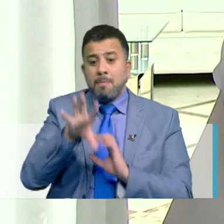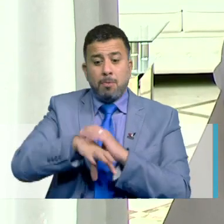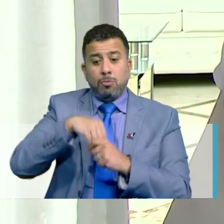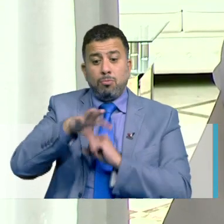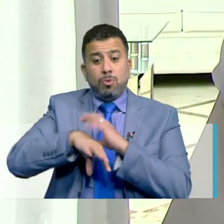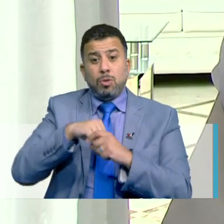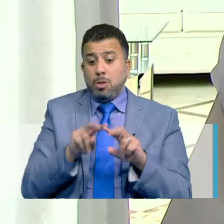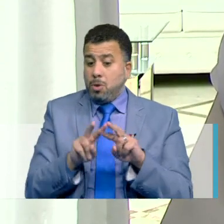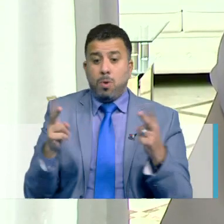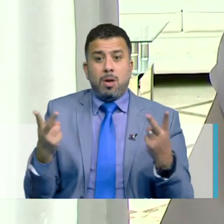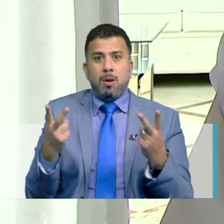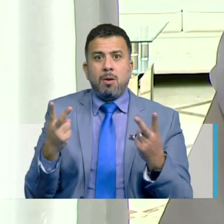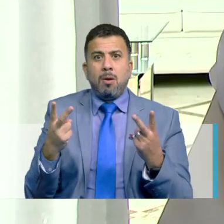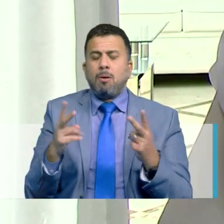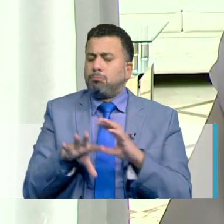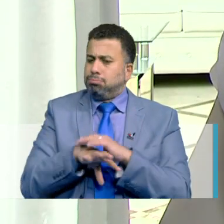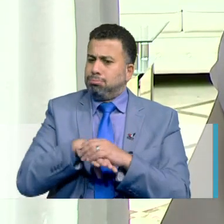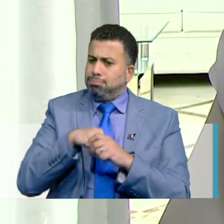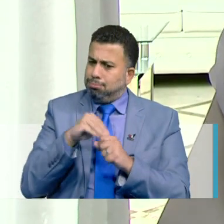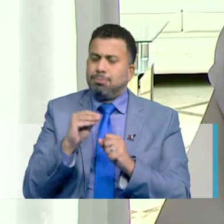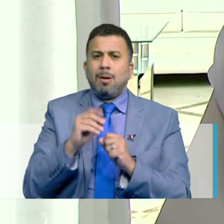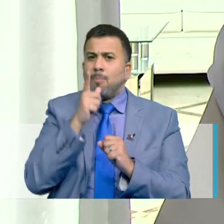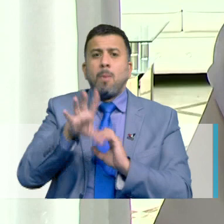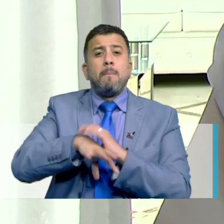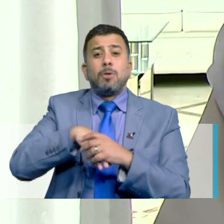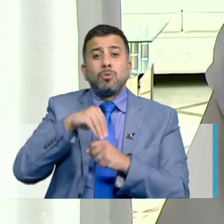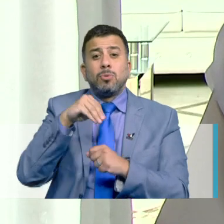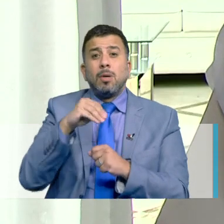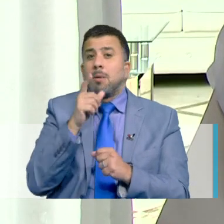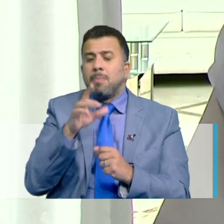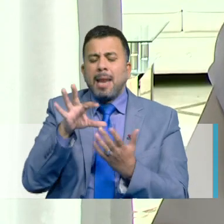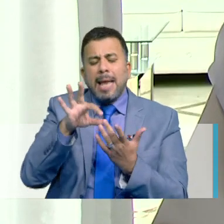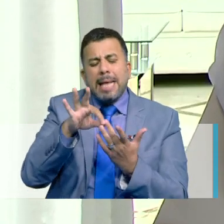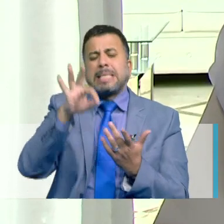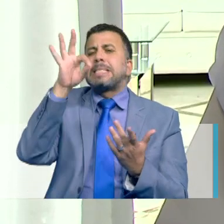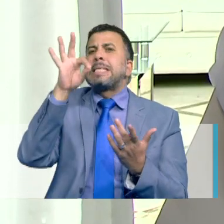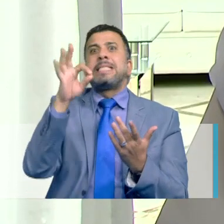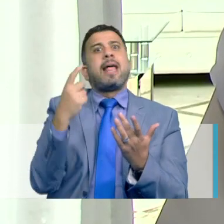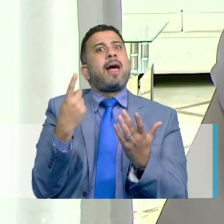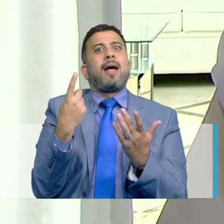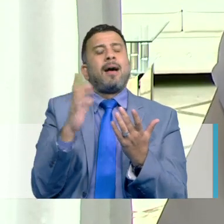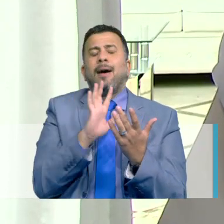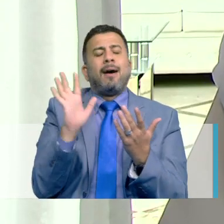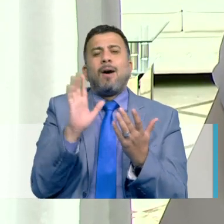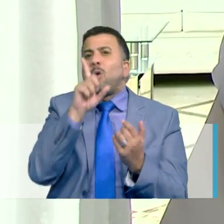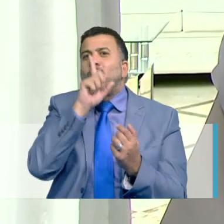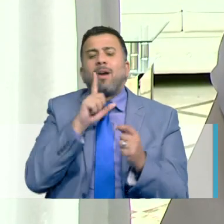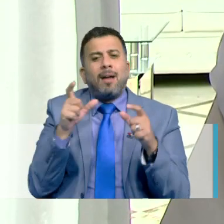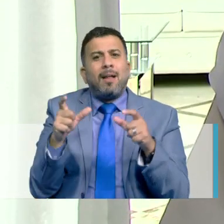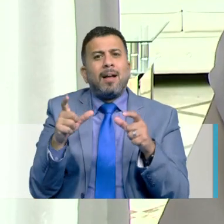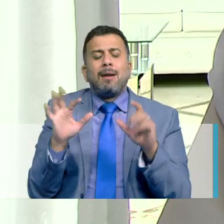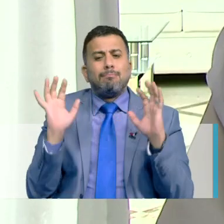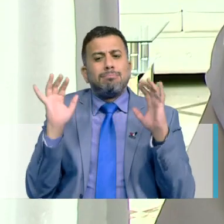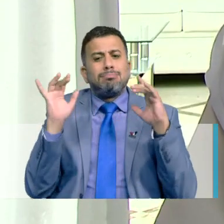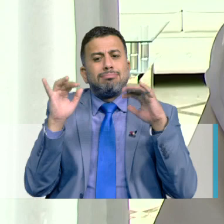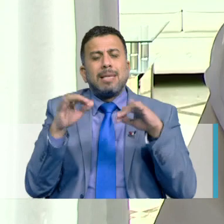مشاريع نوعية ومشاريع حقيقة استثنائية، جعلت تدفق